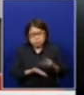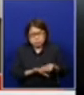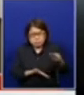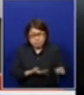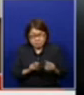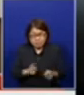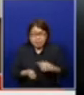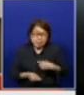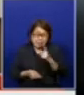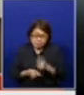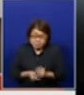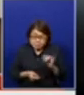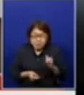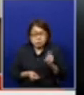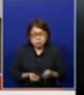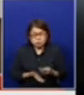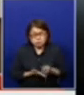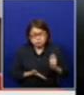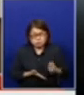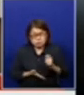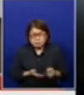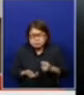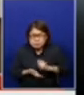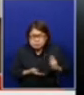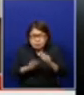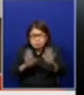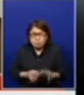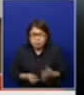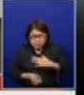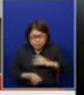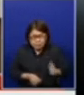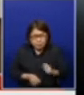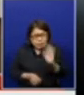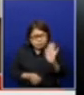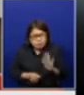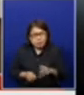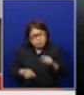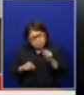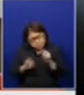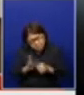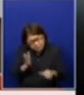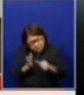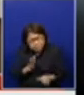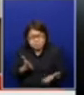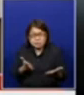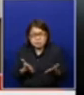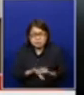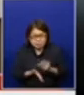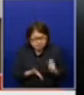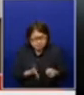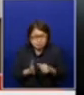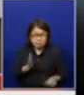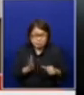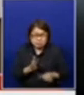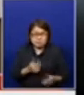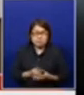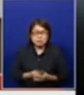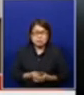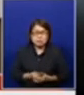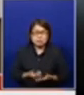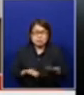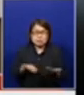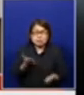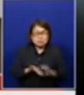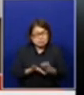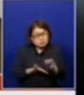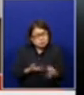ใจอยู่ไม่ว่าจะเป็นทางอ้อมไม่ว่าจะเป็นทางตรงทางตรงก็คือการเสียภาษีตรงที่สรรพากรทางอ้อมก็เสียค่า